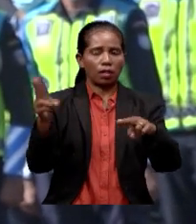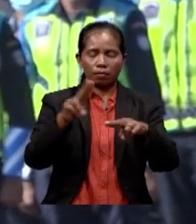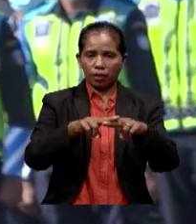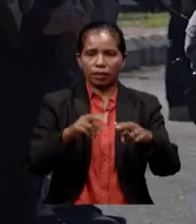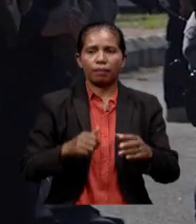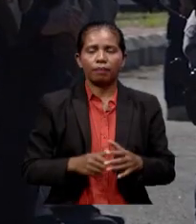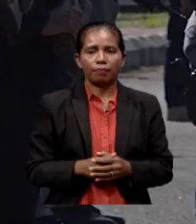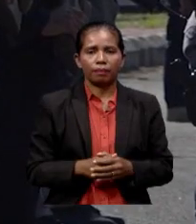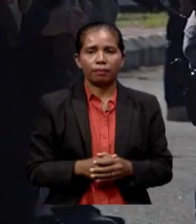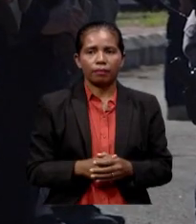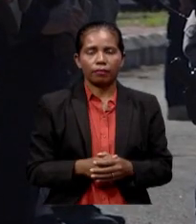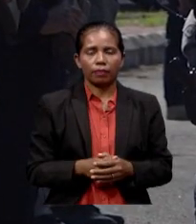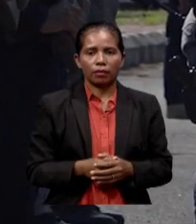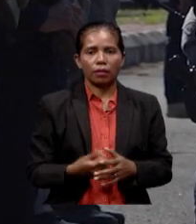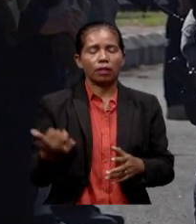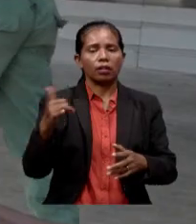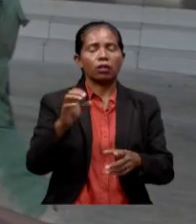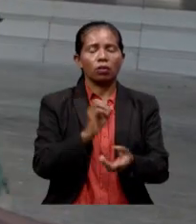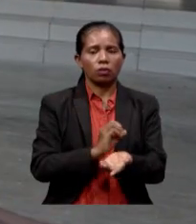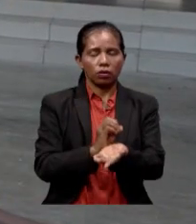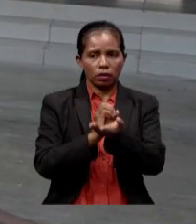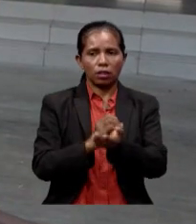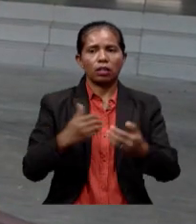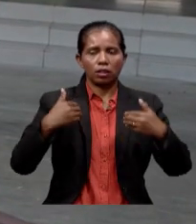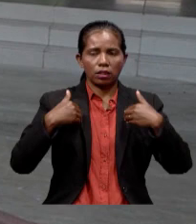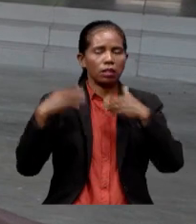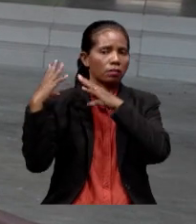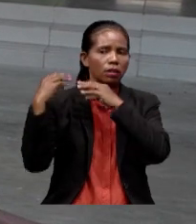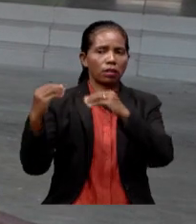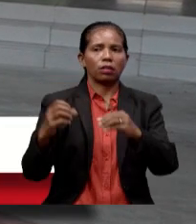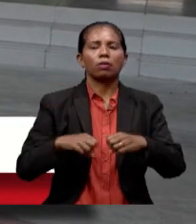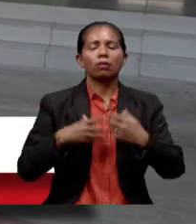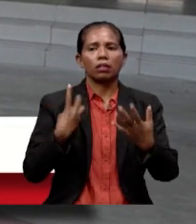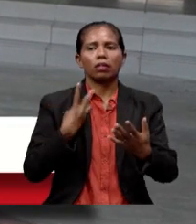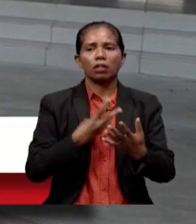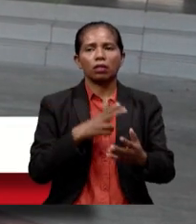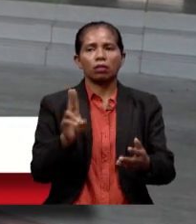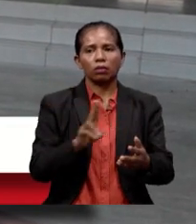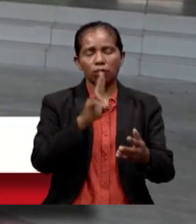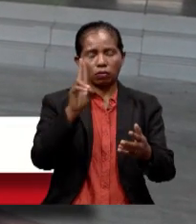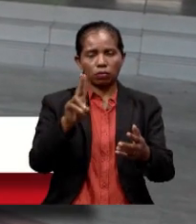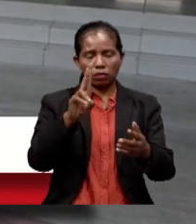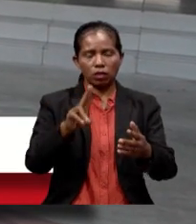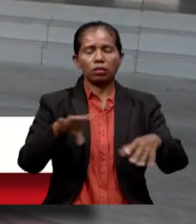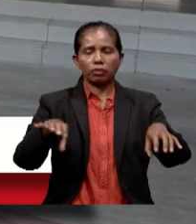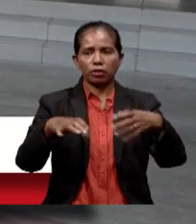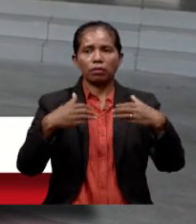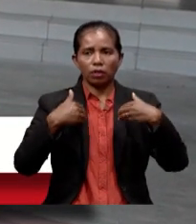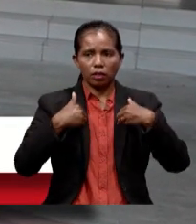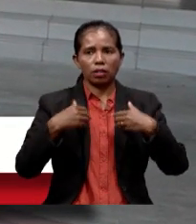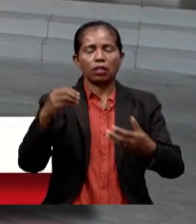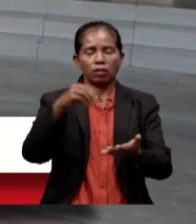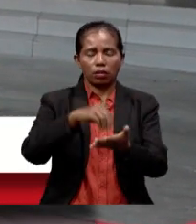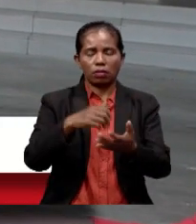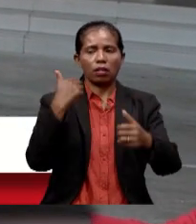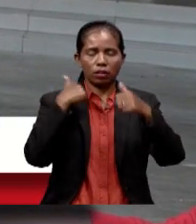mai experiență, ne be mai se are operațion, are administrațion. Ne be însă etatul gere recursul actual ne be ia, pentru tu bele asigură activitatea